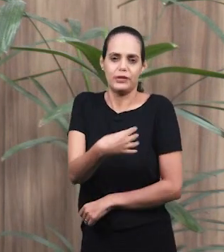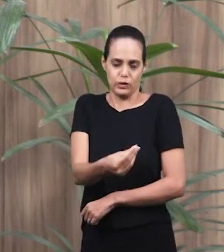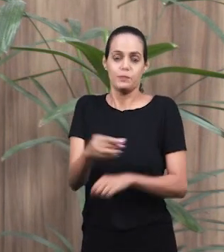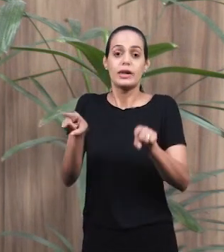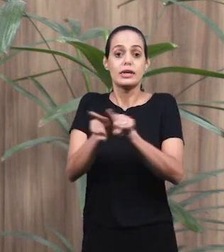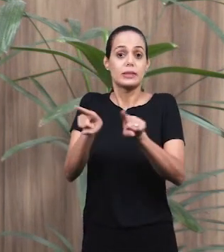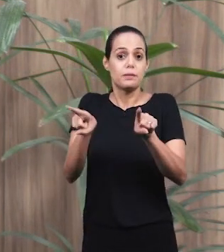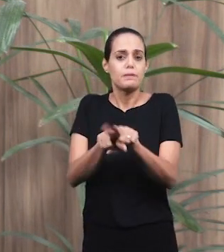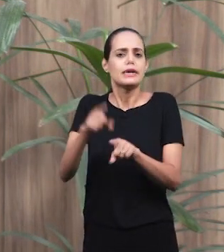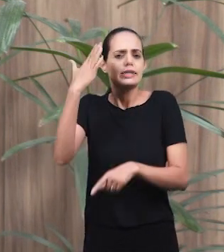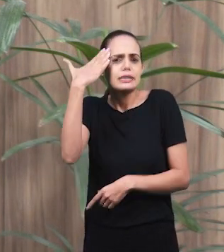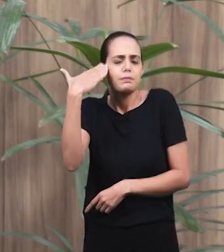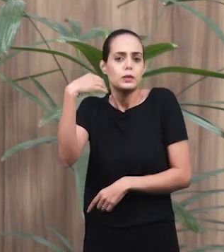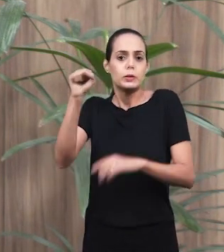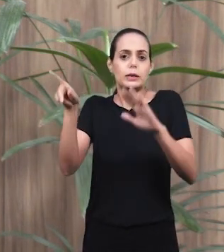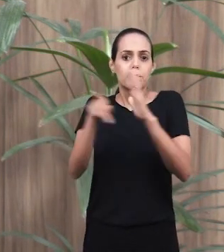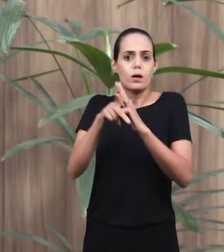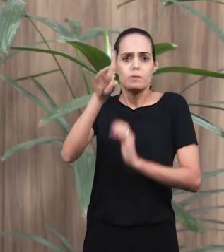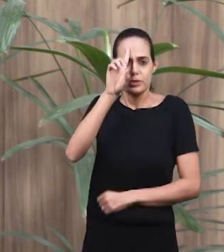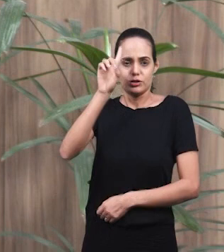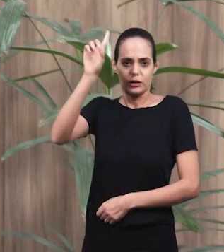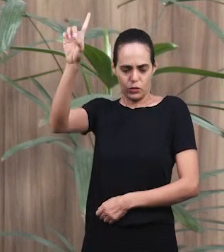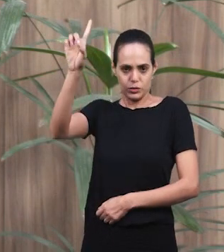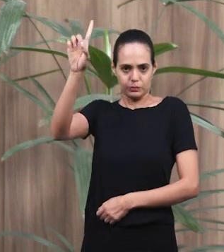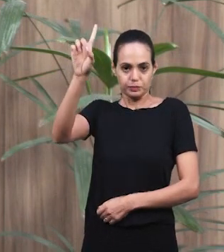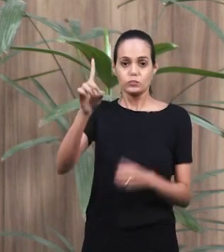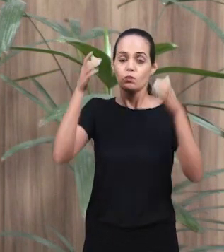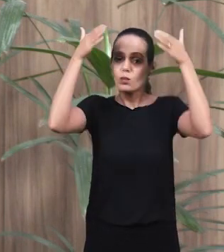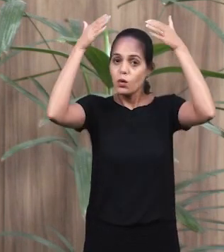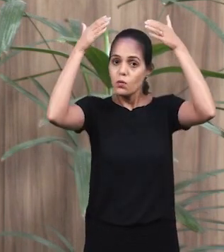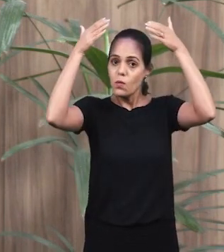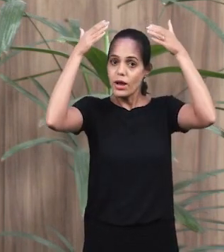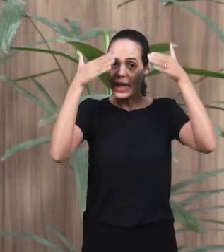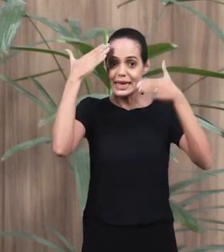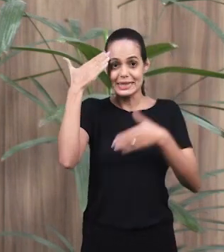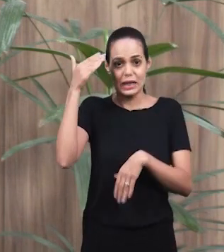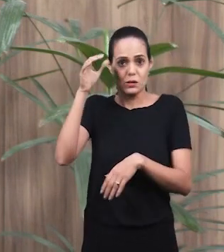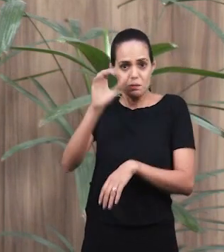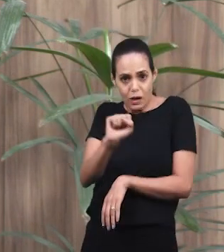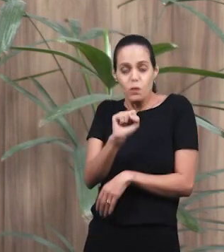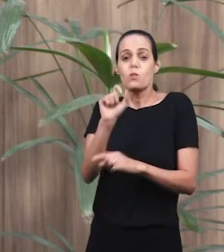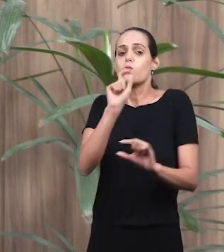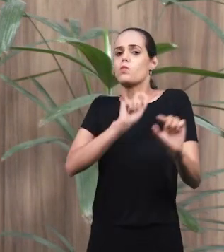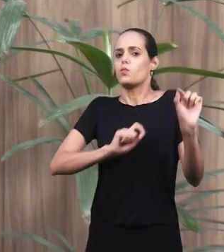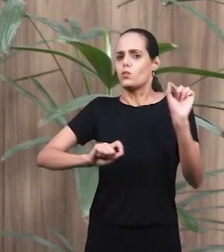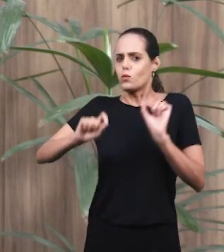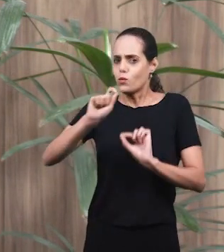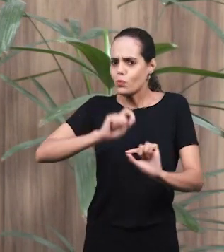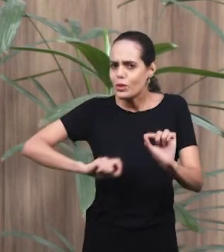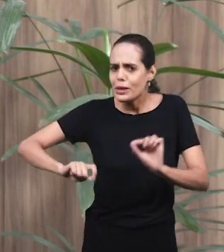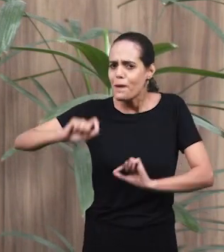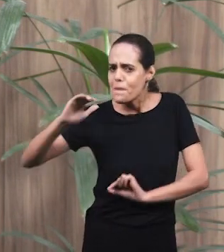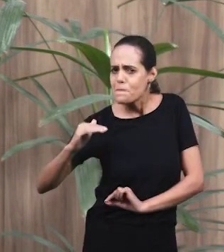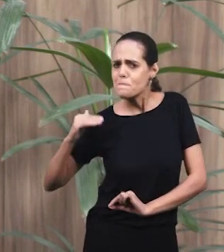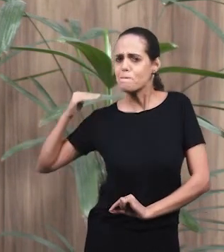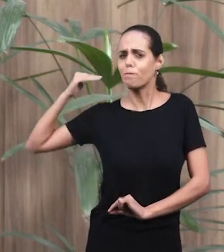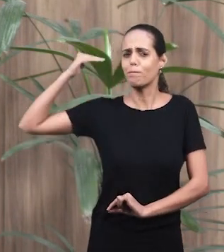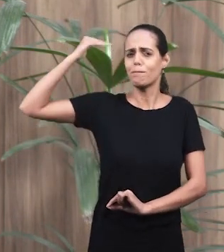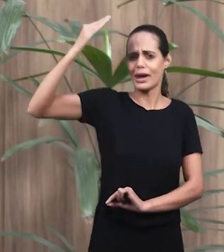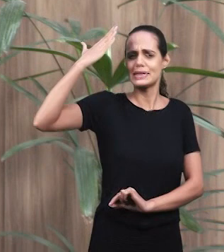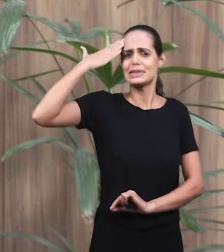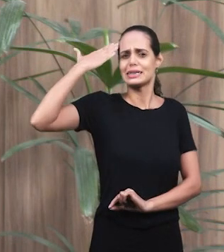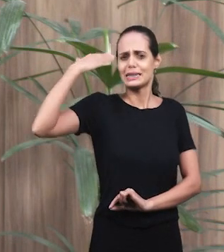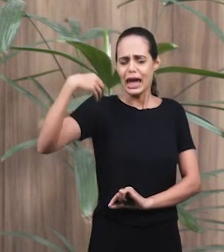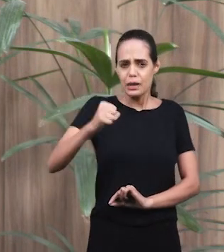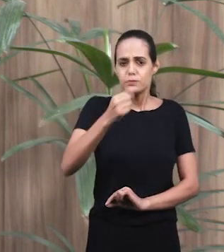Dieu. C'est une richesse immatérielle. Le roi Salomon était connu comme le plus sage de son temps. Et